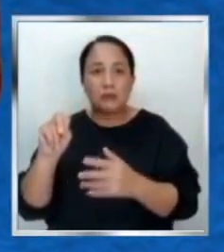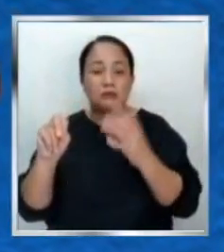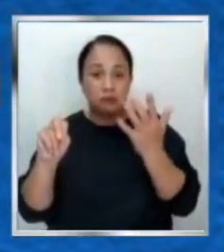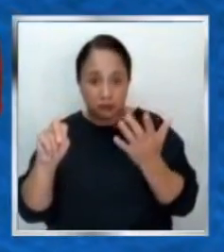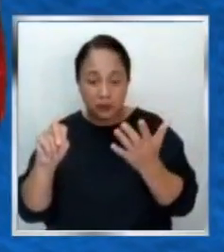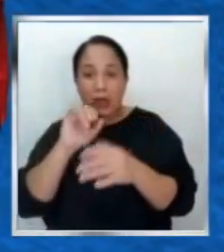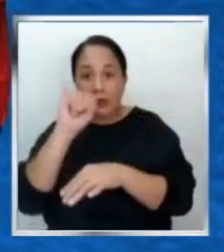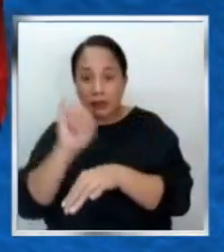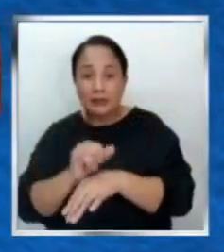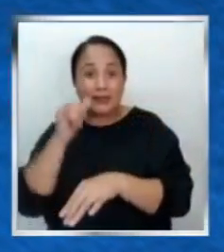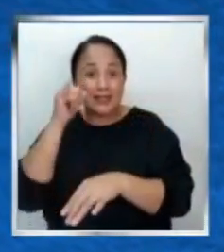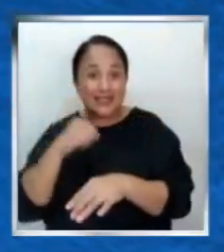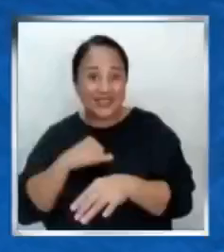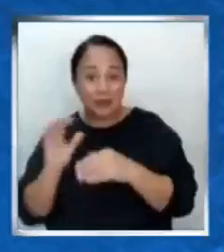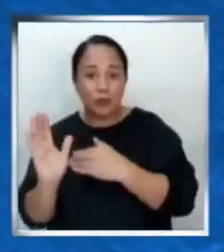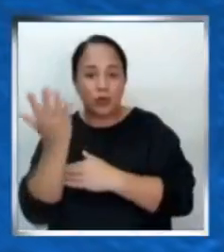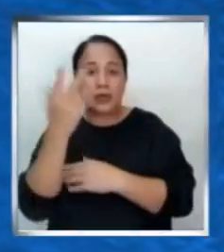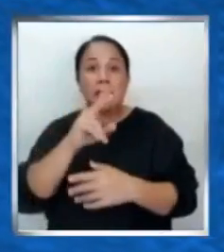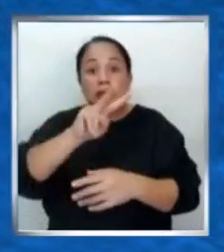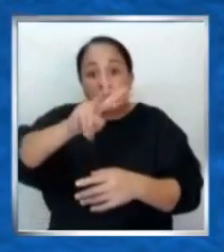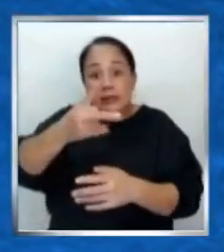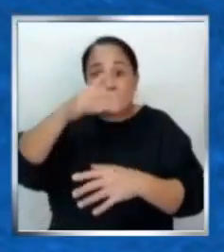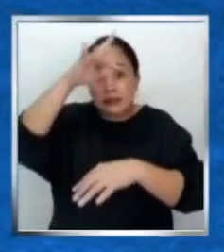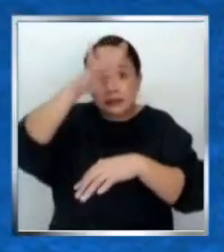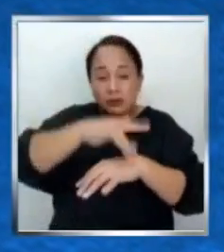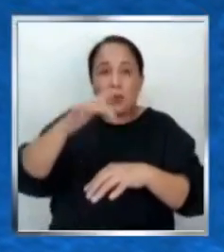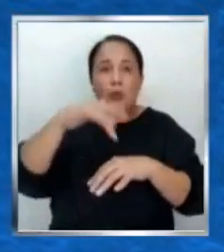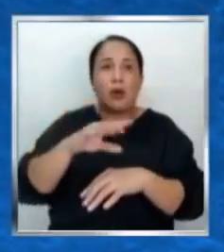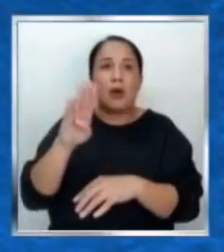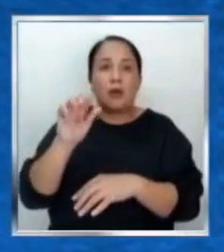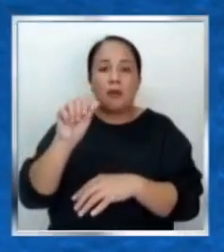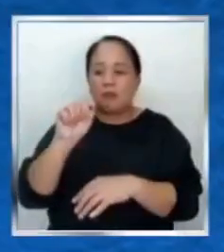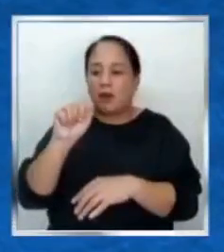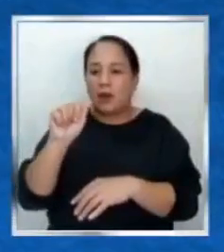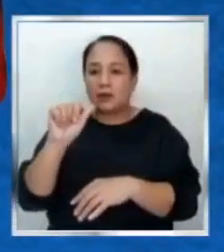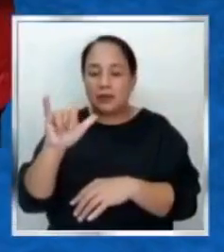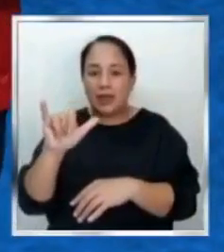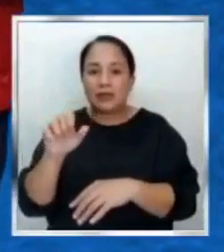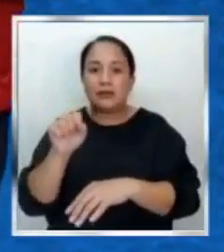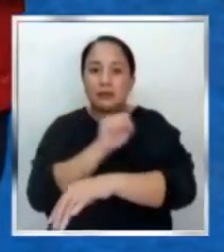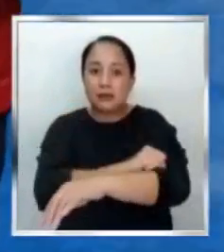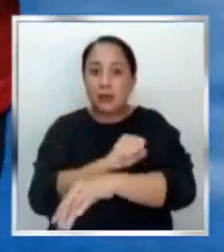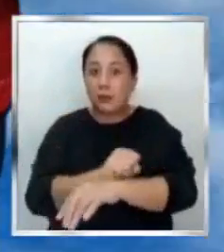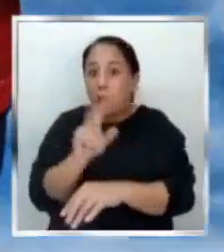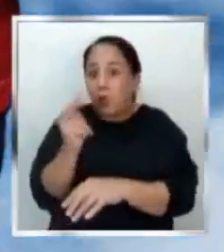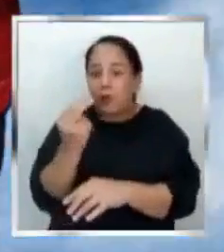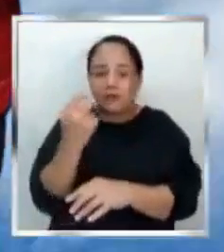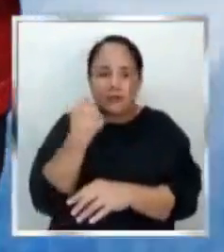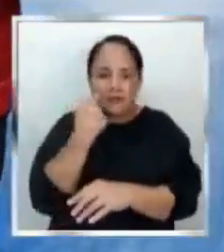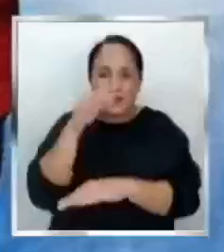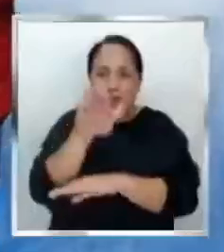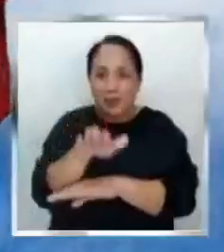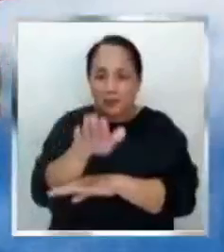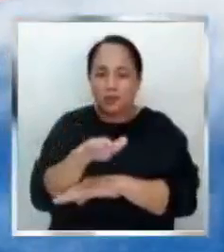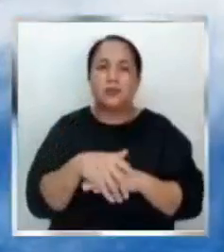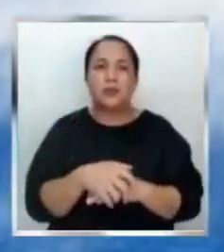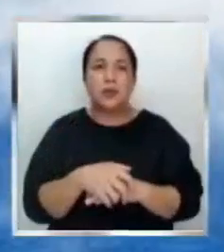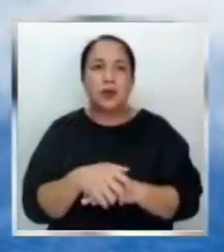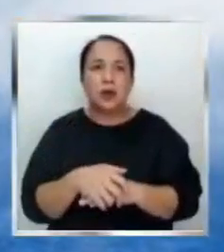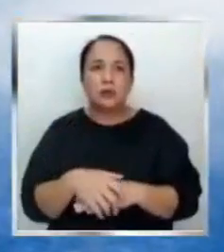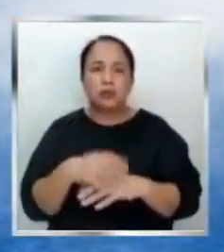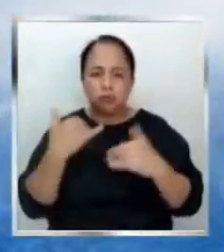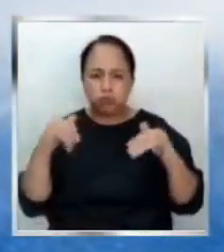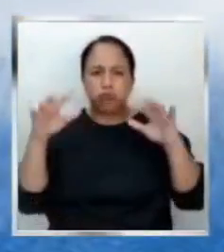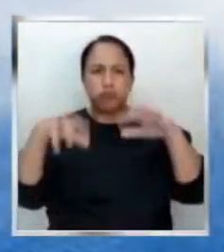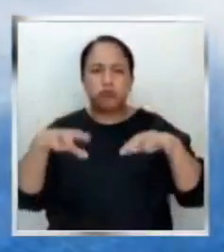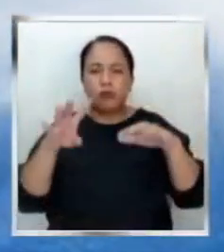umaga, at yung ikalawa ay dyan sa may Basay, Samar, kanina mang hapon. Taglay pa rin itong lakas ng hangin nasa 45